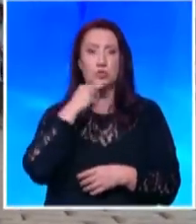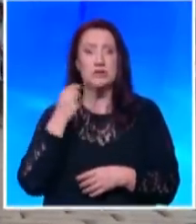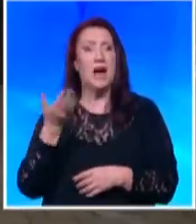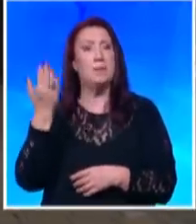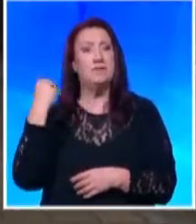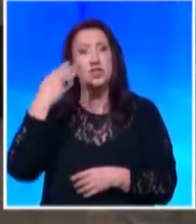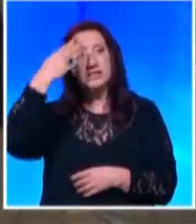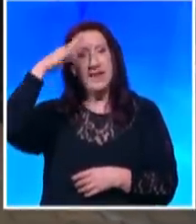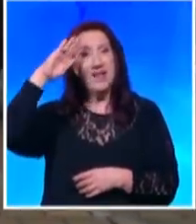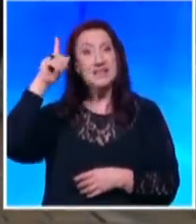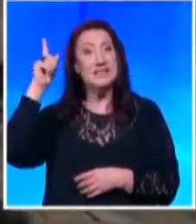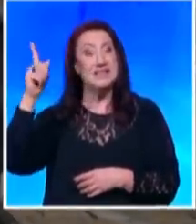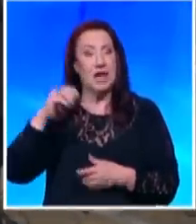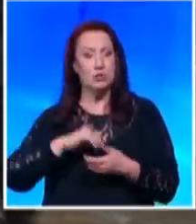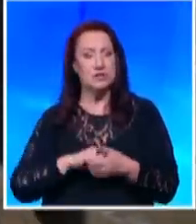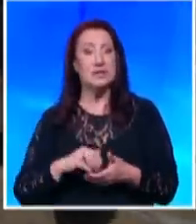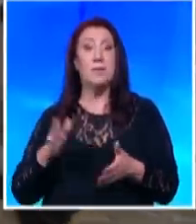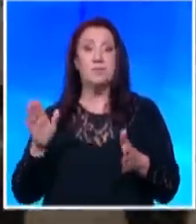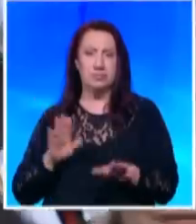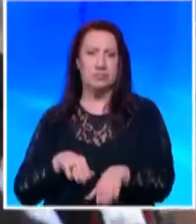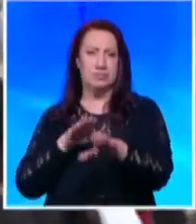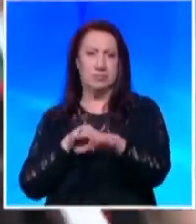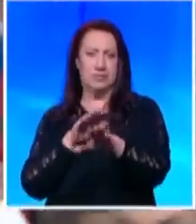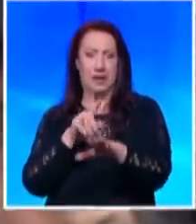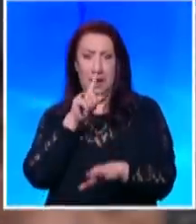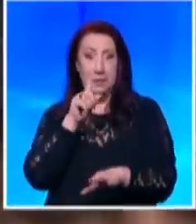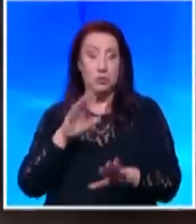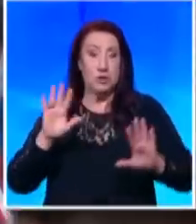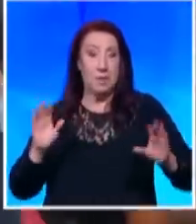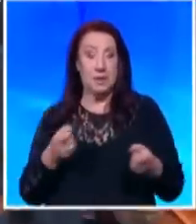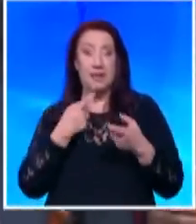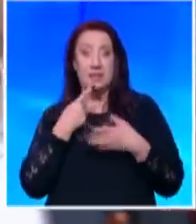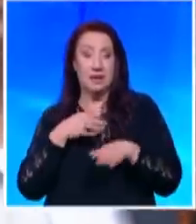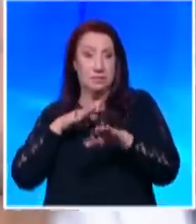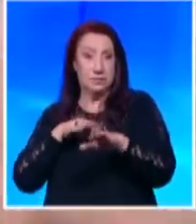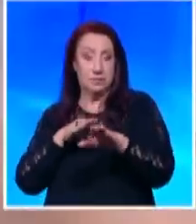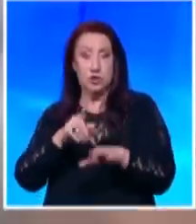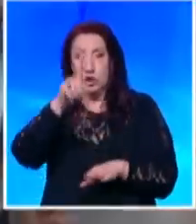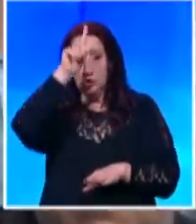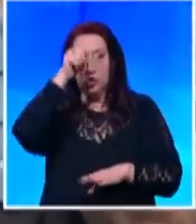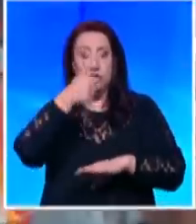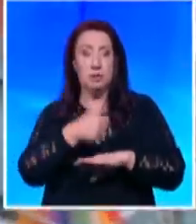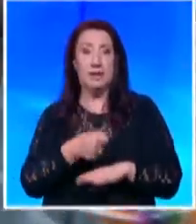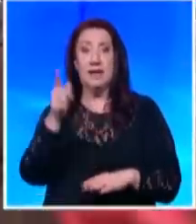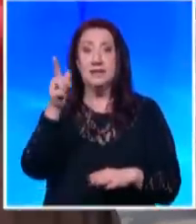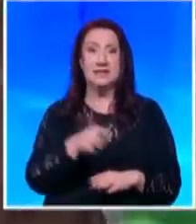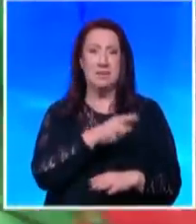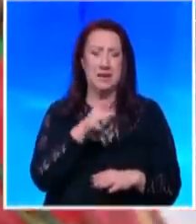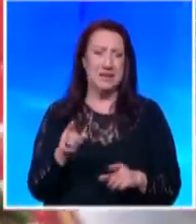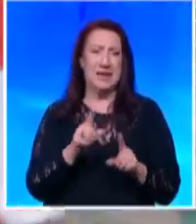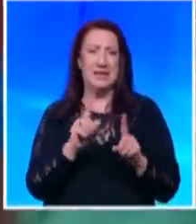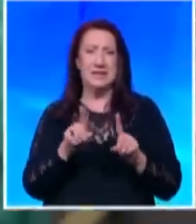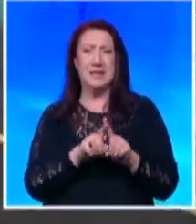безсмъртният полк. Минути преди да започне шествието обаче, столичният кмет го забрани с аргумента да бъдат избегнати сблъсъци